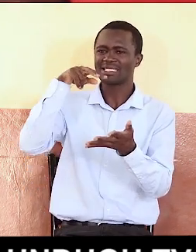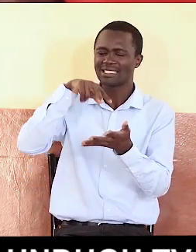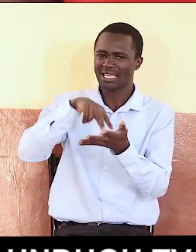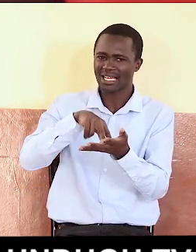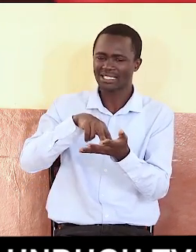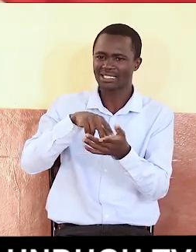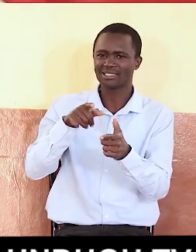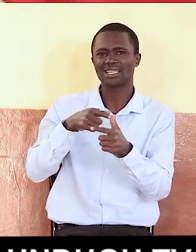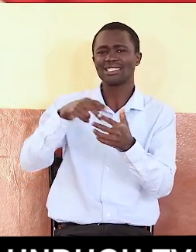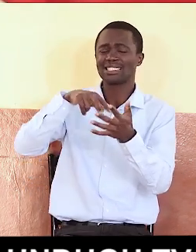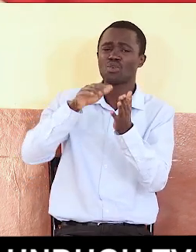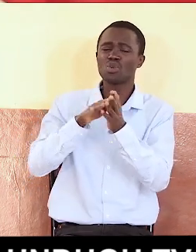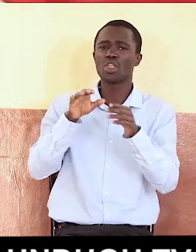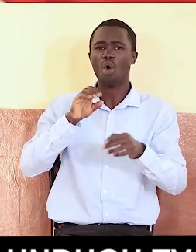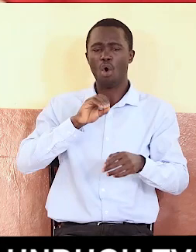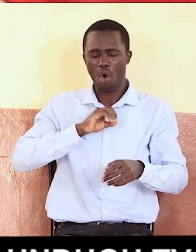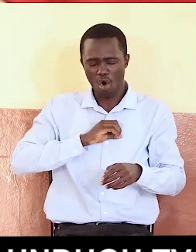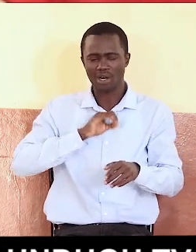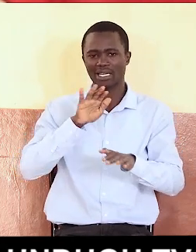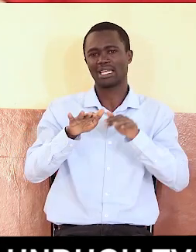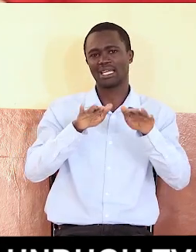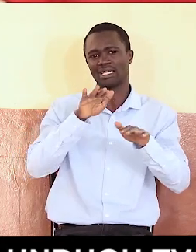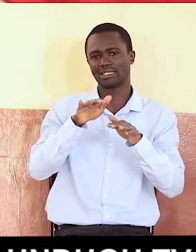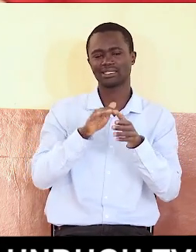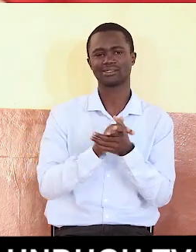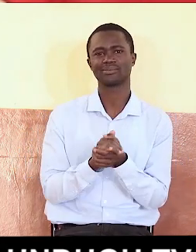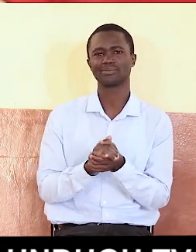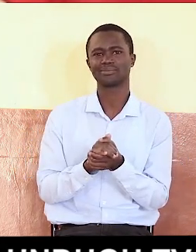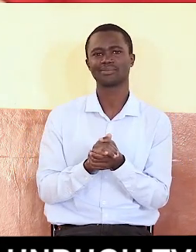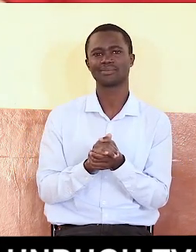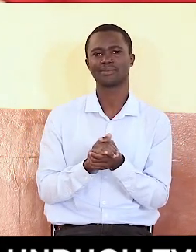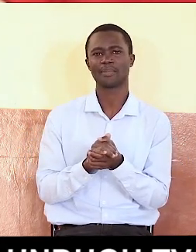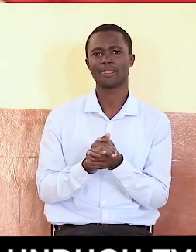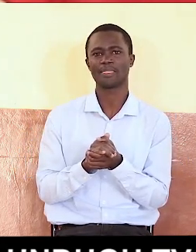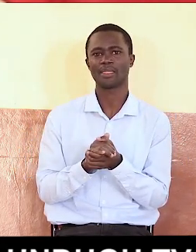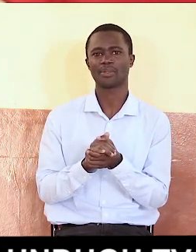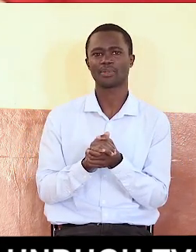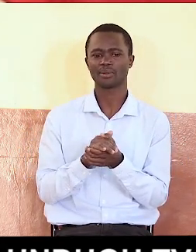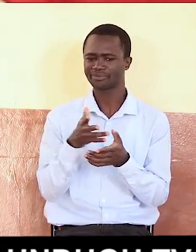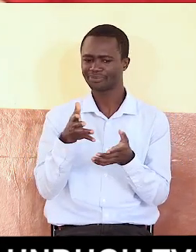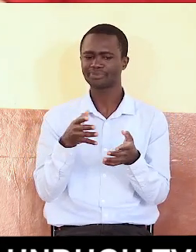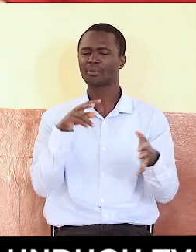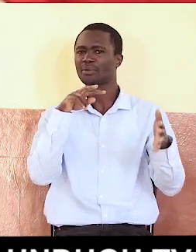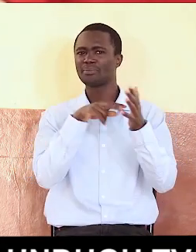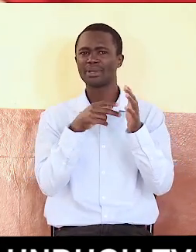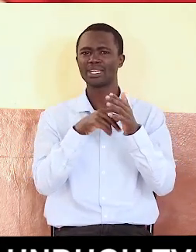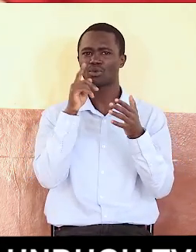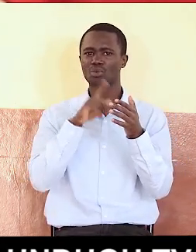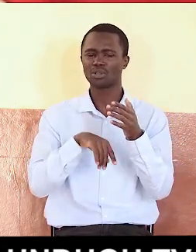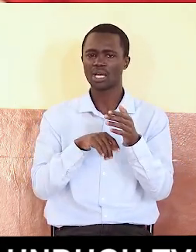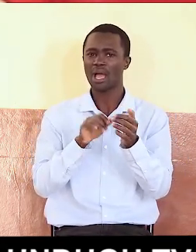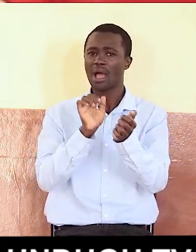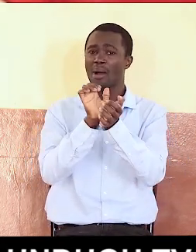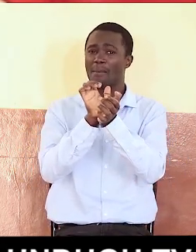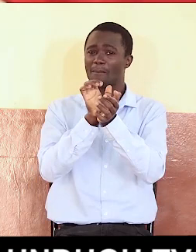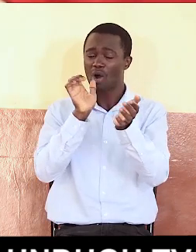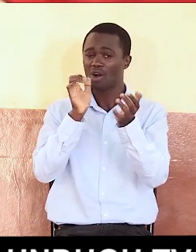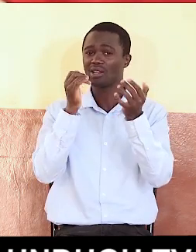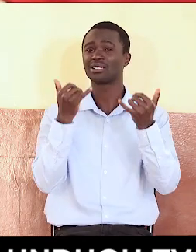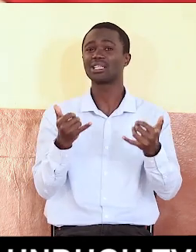usimame kwa miguu yako? Hapa anasema maana yake ni Paulo,